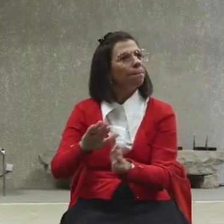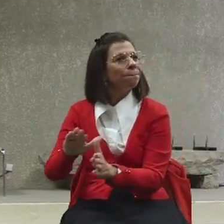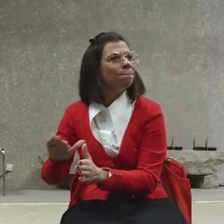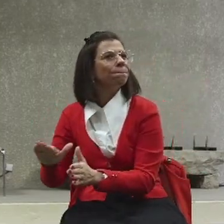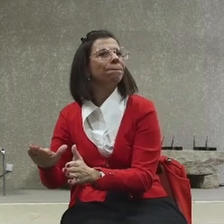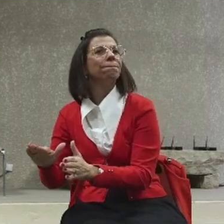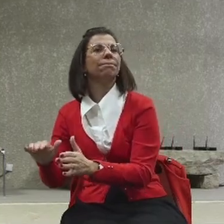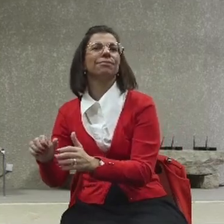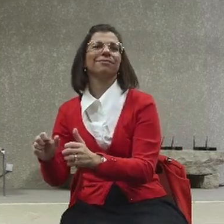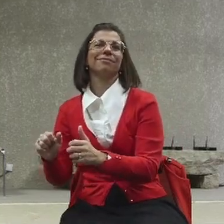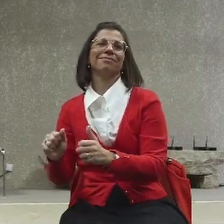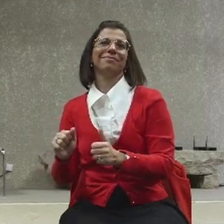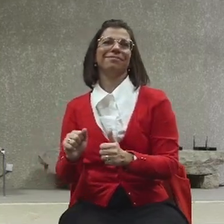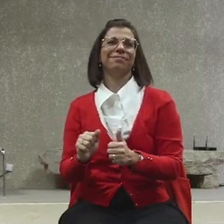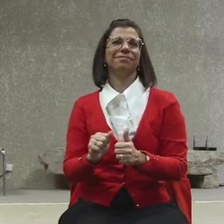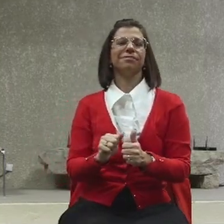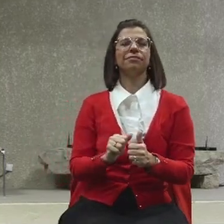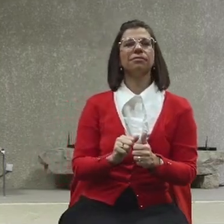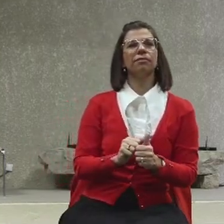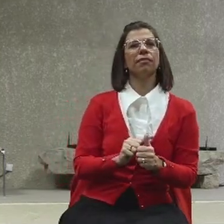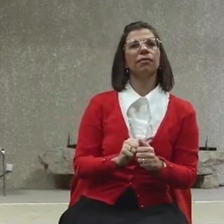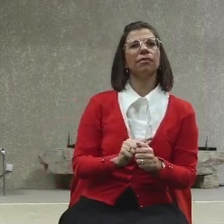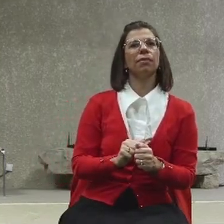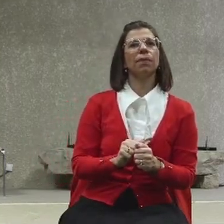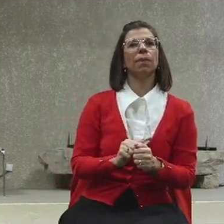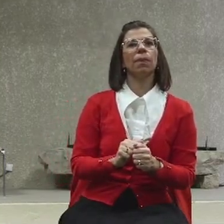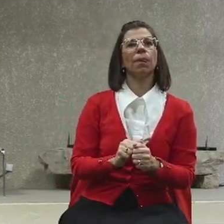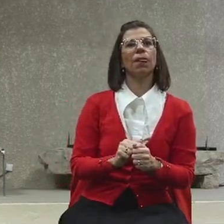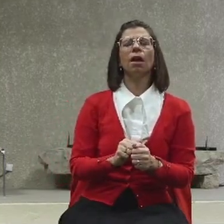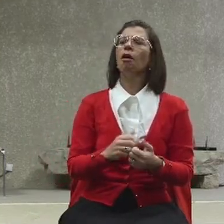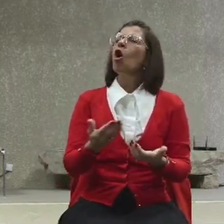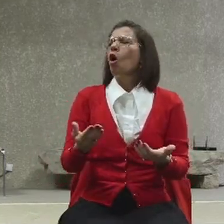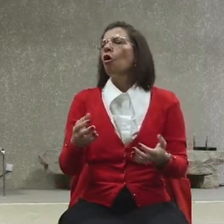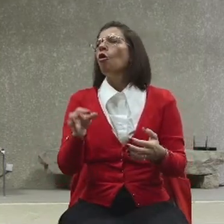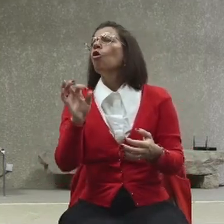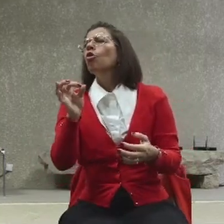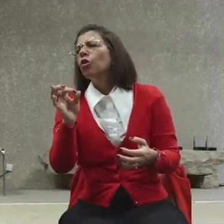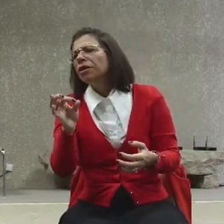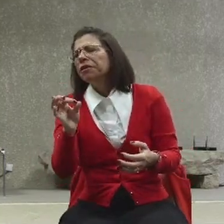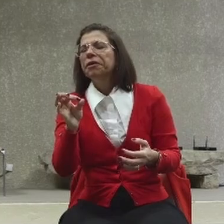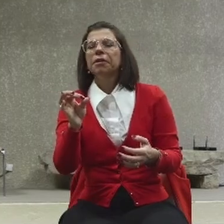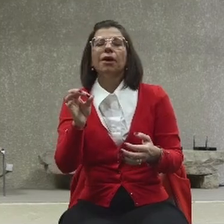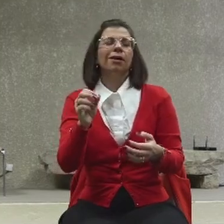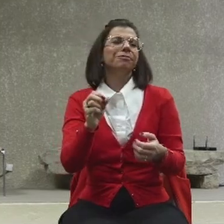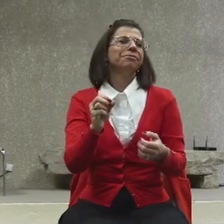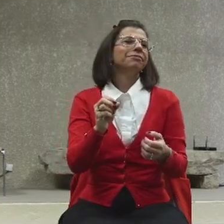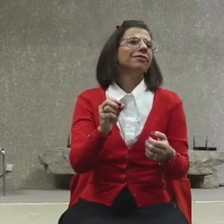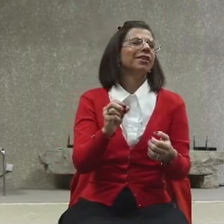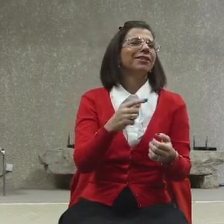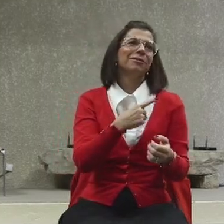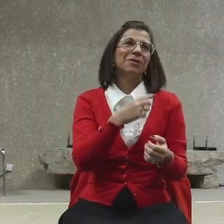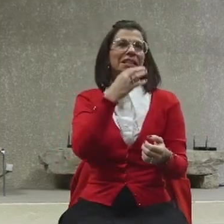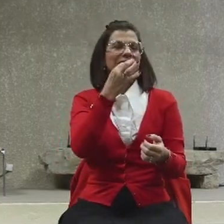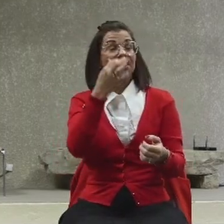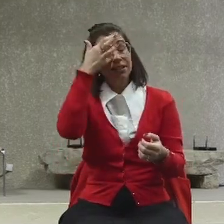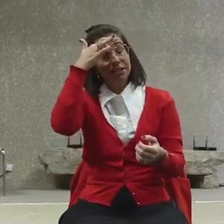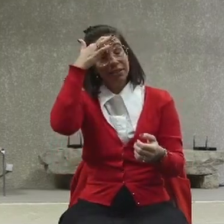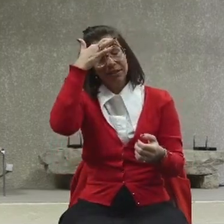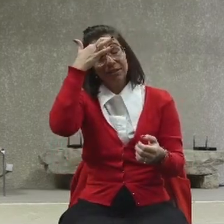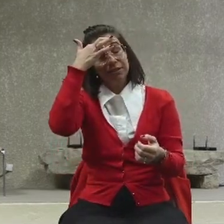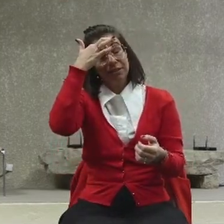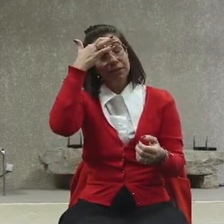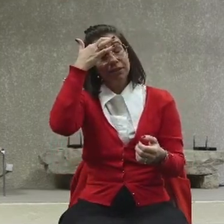baptême. L'ensevelissement, c'est ce que Paul dit. Romains 6,4, nous avons donc été ensevelis avec lui